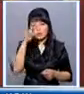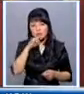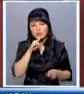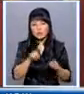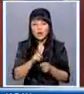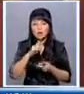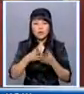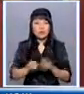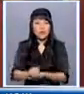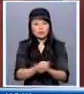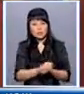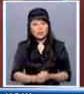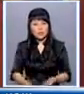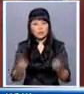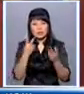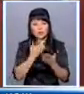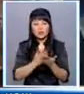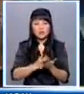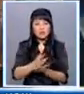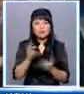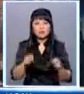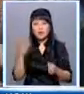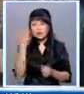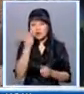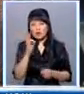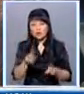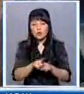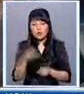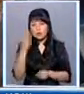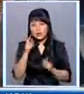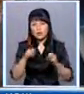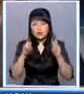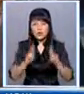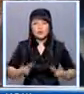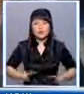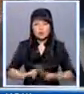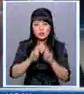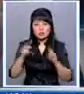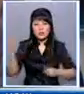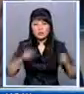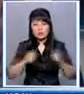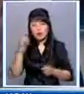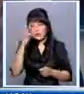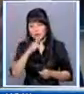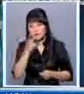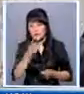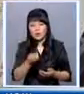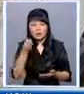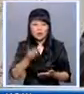арасындағы ынтымақтастықты нығайтудың бастамасы деген Киношок өкілдері Шәкен жұлдыздары фестивалі мен қазақ киносына жоғары баға